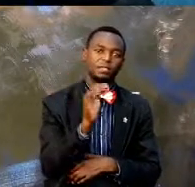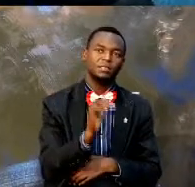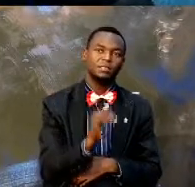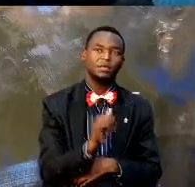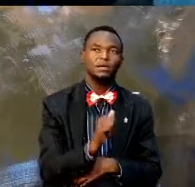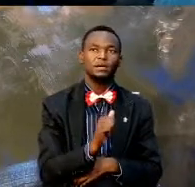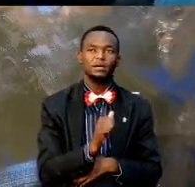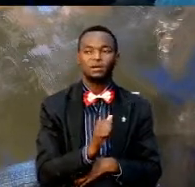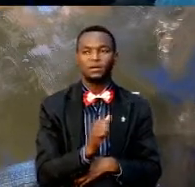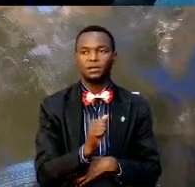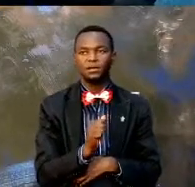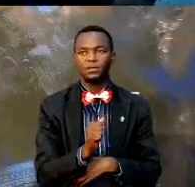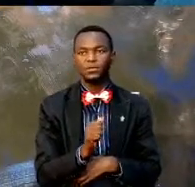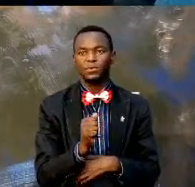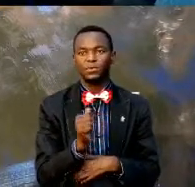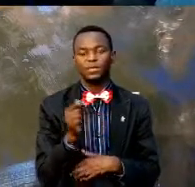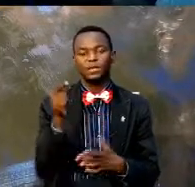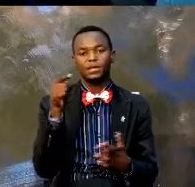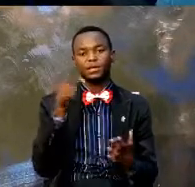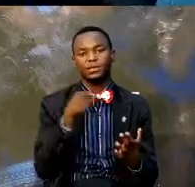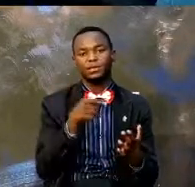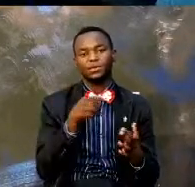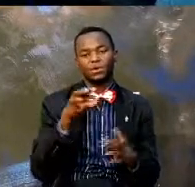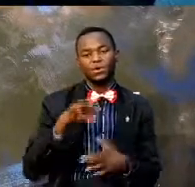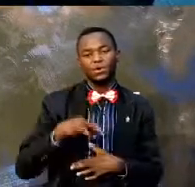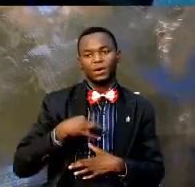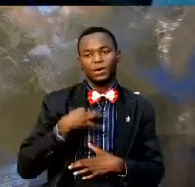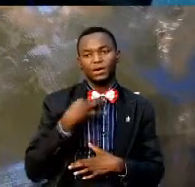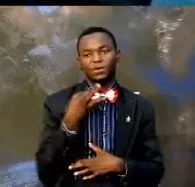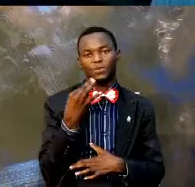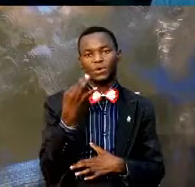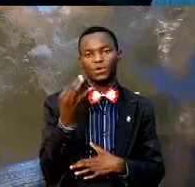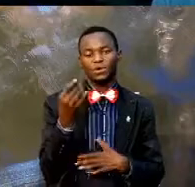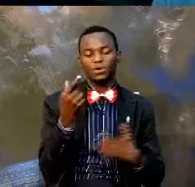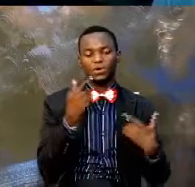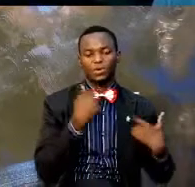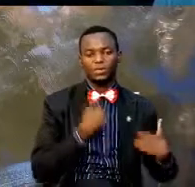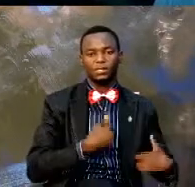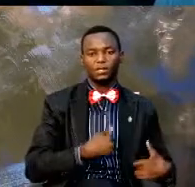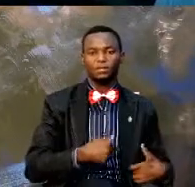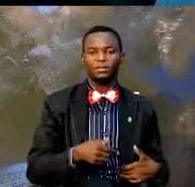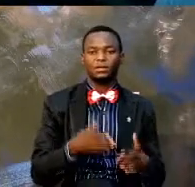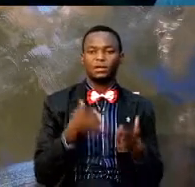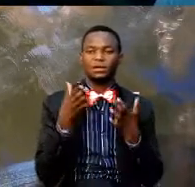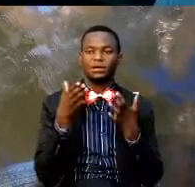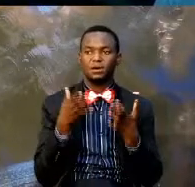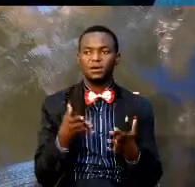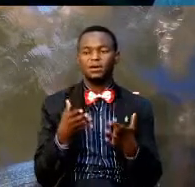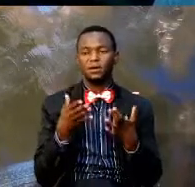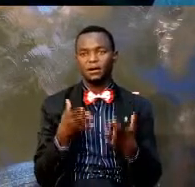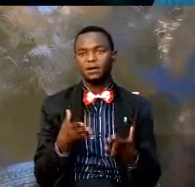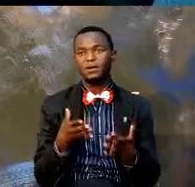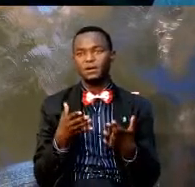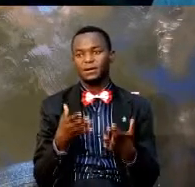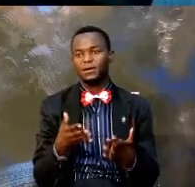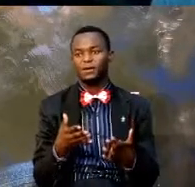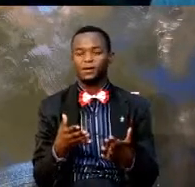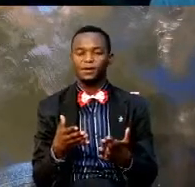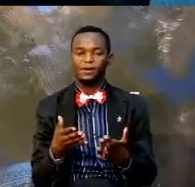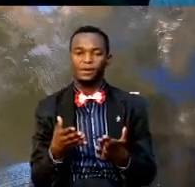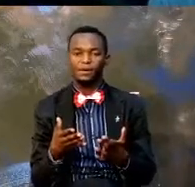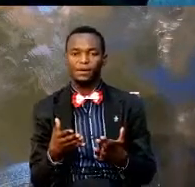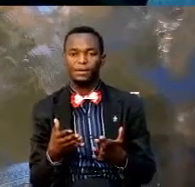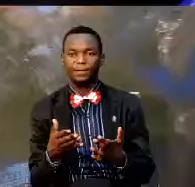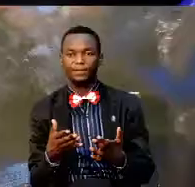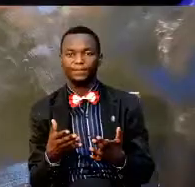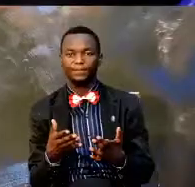akuita, Yesu akuita. Jitoe moyo sasa, sema ndio kwa Yesu Kristo